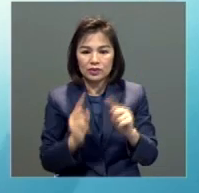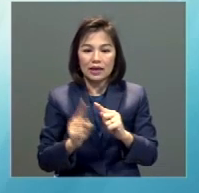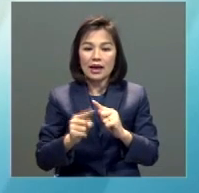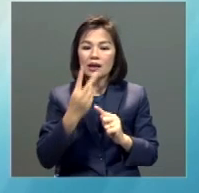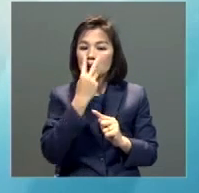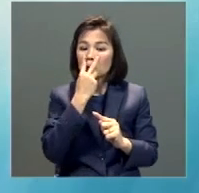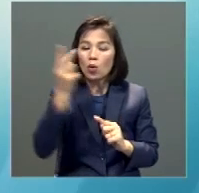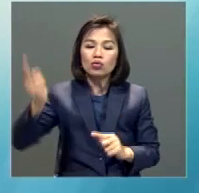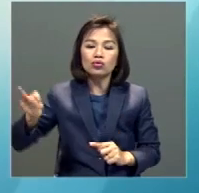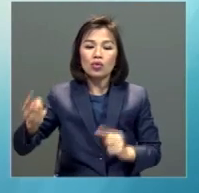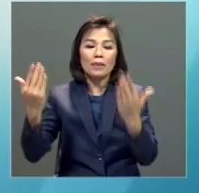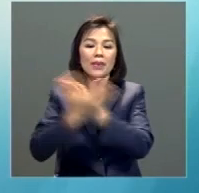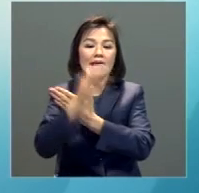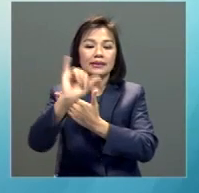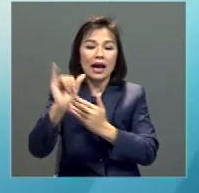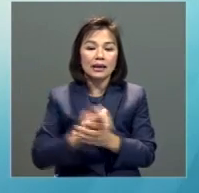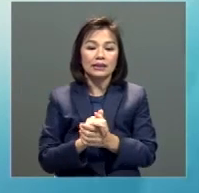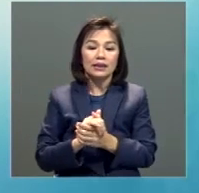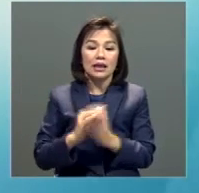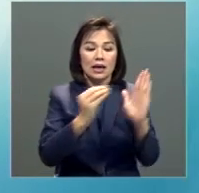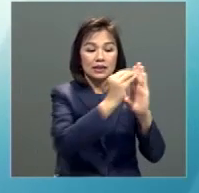อันดับพบผู้ป่วยสูงสุดนะครับจำนวนรายนะครับแล้วก็ผู้ป่วยเอ่ออัตราป่วยต่อแสนประชากรก็ยังคล้ายๆเดิมนะครับสำหรับสไลด์นี้แล้วก็9จังหวัดก็ยังคงเดิมเหนียวแน่นมากต้องเปล่าชมนะครับกับจังหวัดต่างๆเหล่านี้นะครับก็เรียกว่าทำงานในเชิงของการป้องกันนะครับได้เต็มที่นะครับก็อย่า